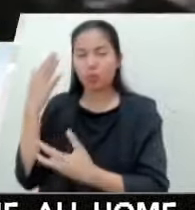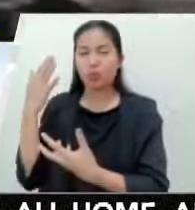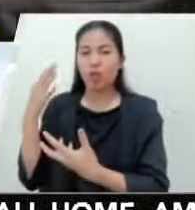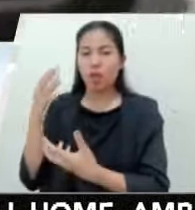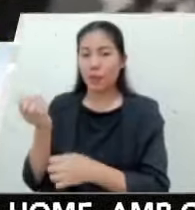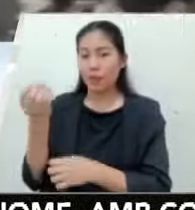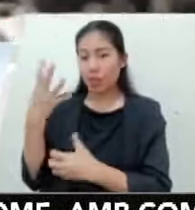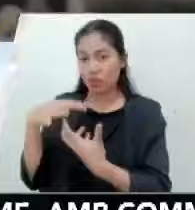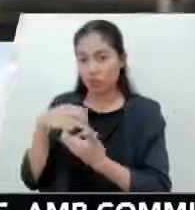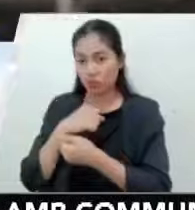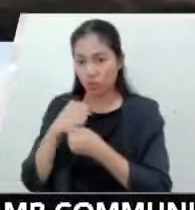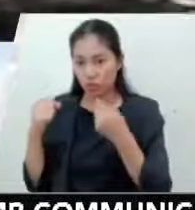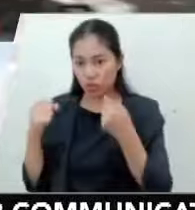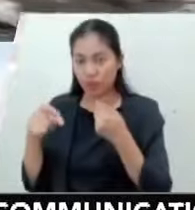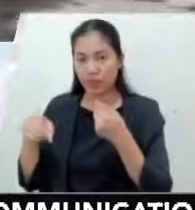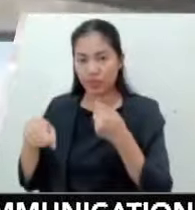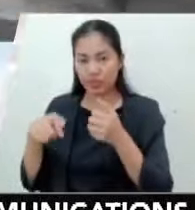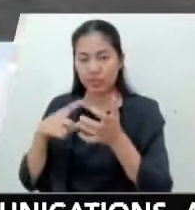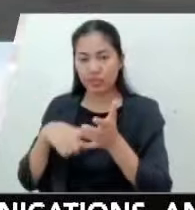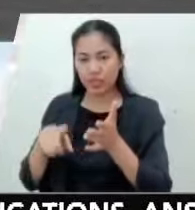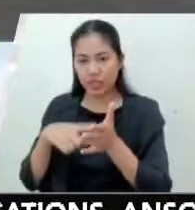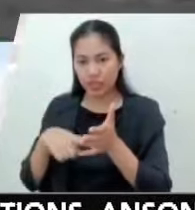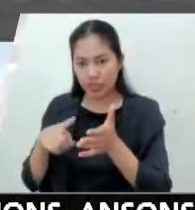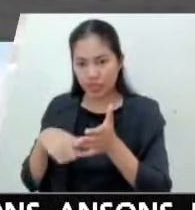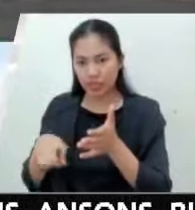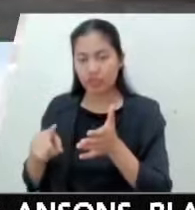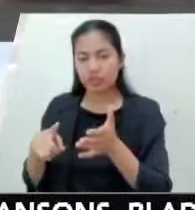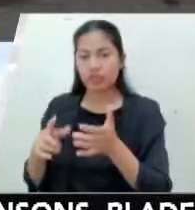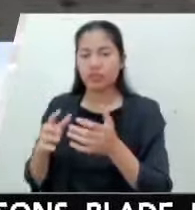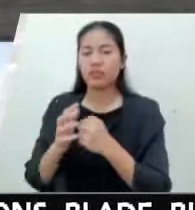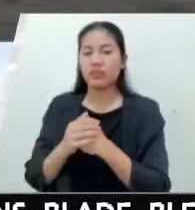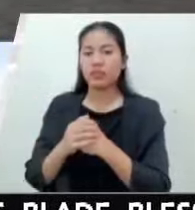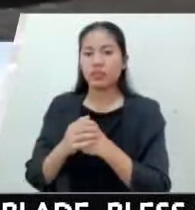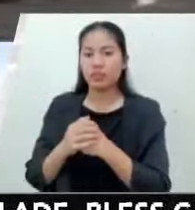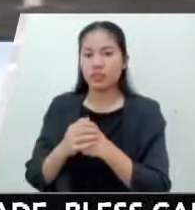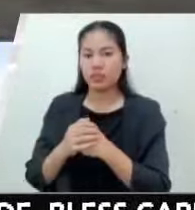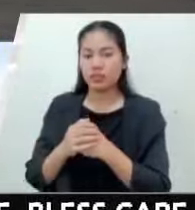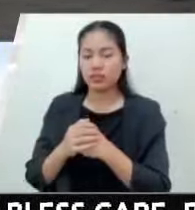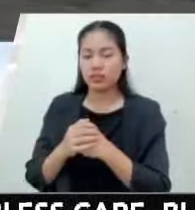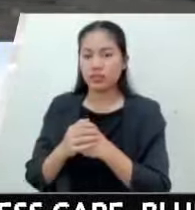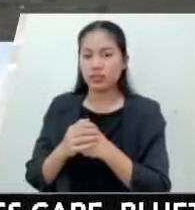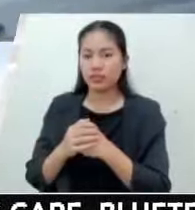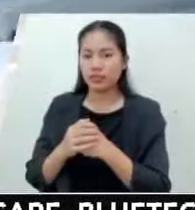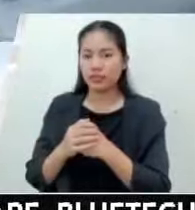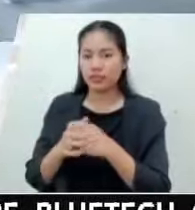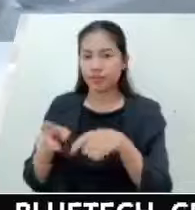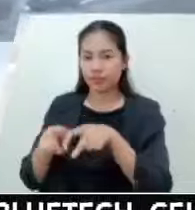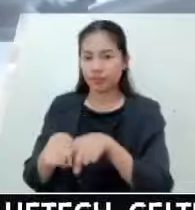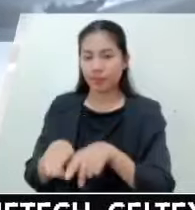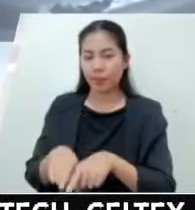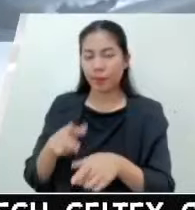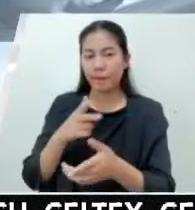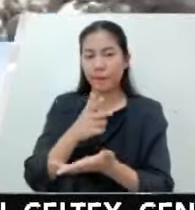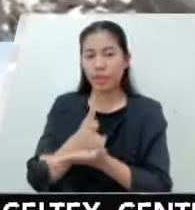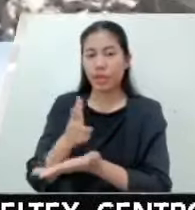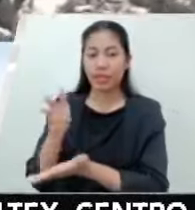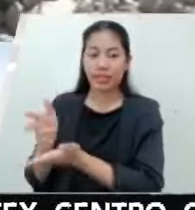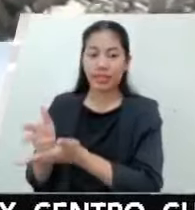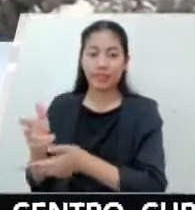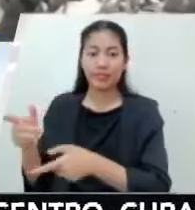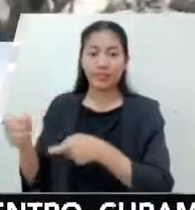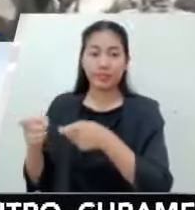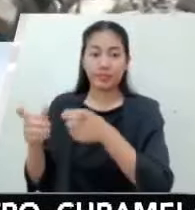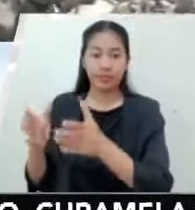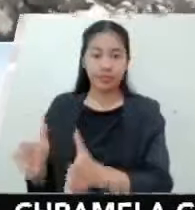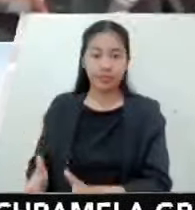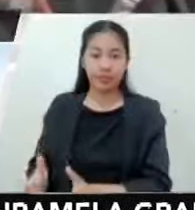have to be remunerated din po ano at yung po parking operator which is a private